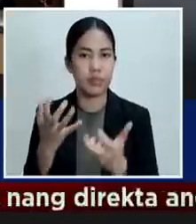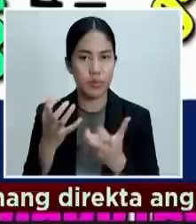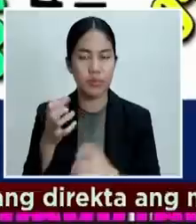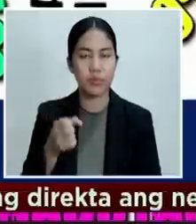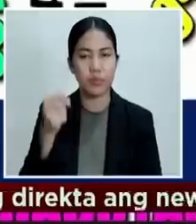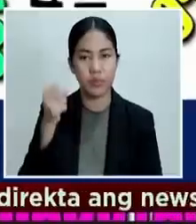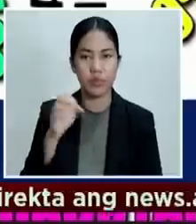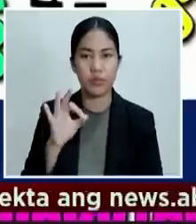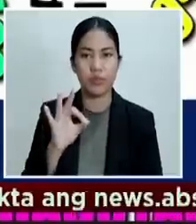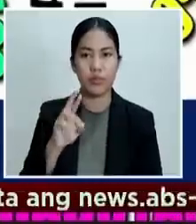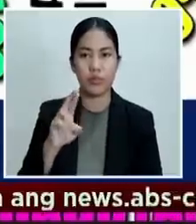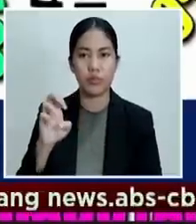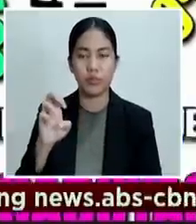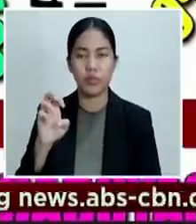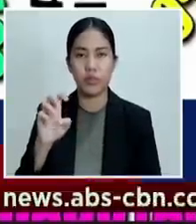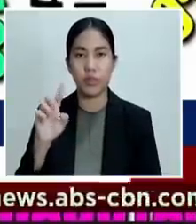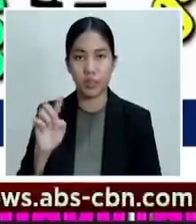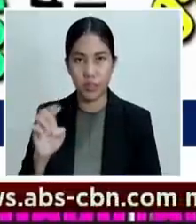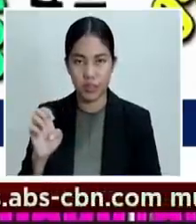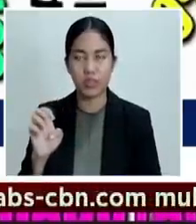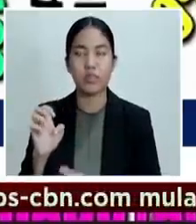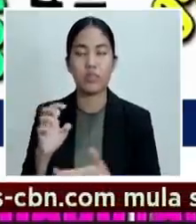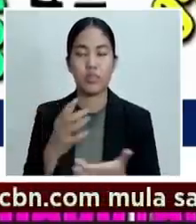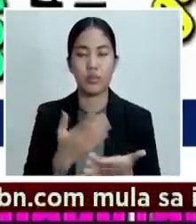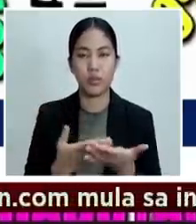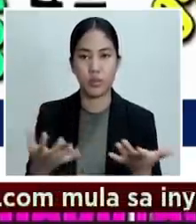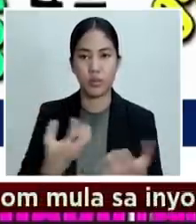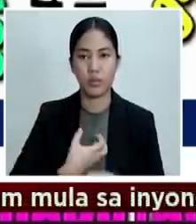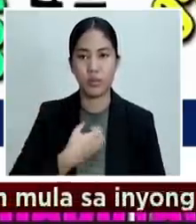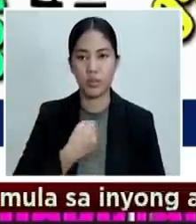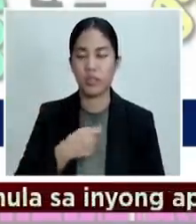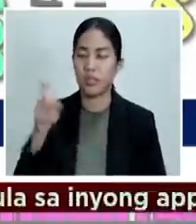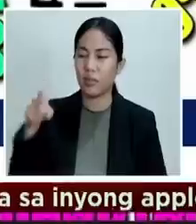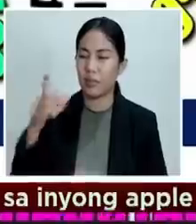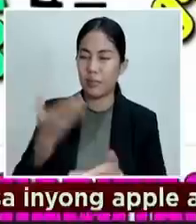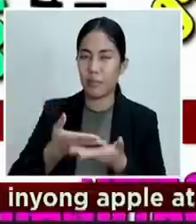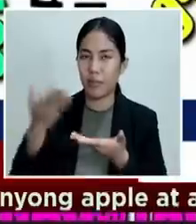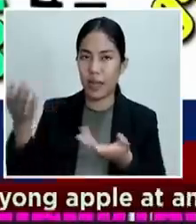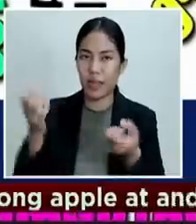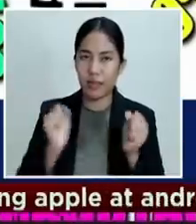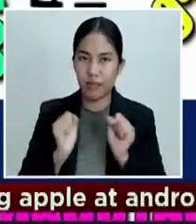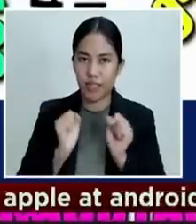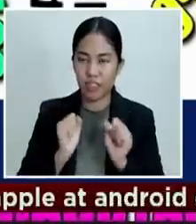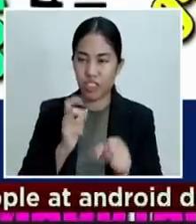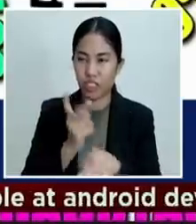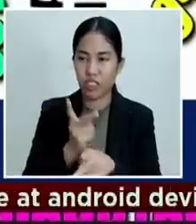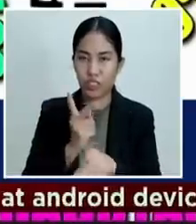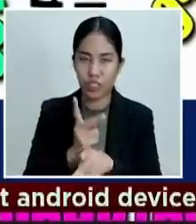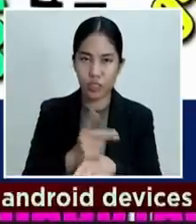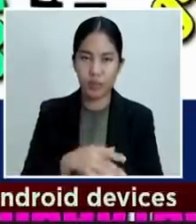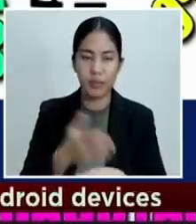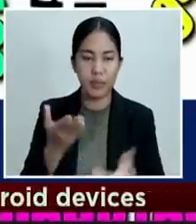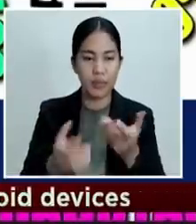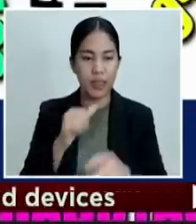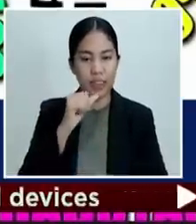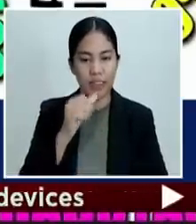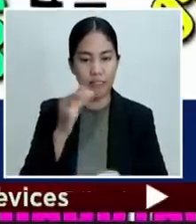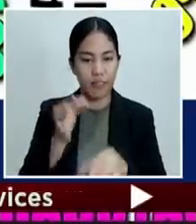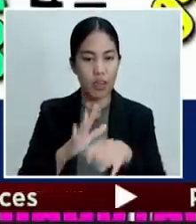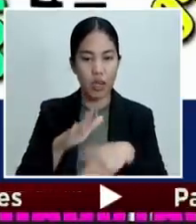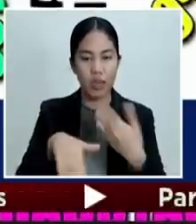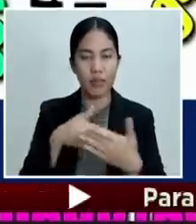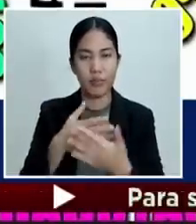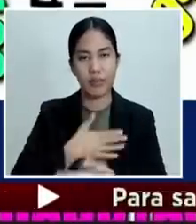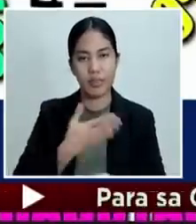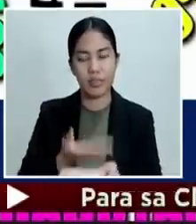ari-arian. Dapat bumili sila ng malaking freezer, baka hindi magkasya. Alam ko naman that they